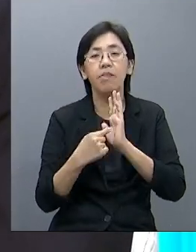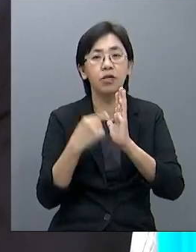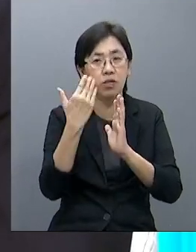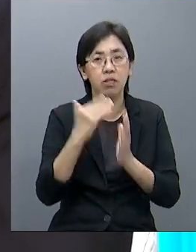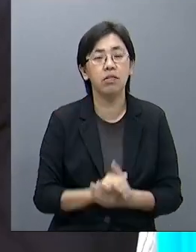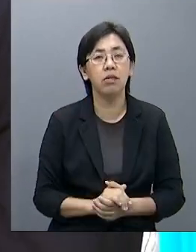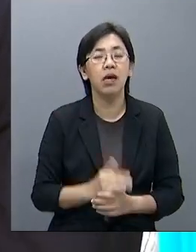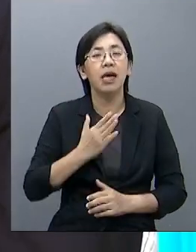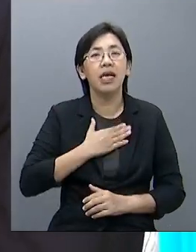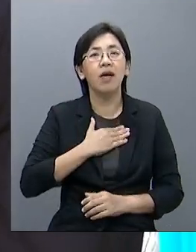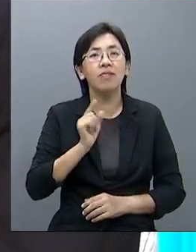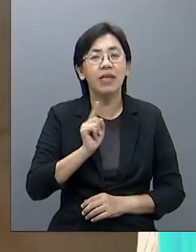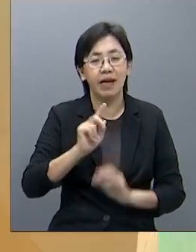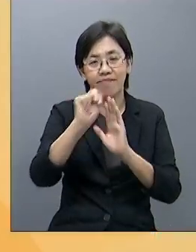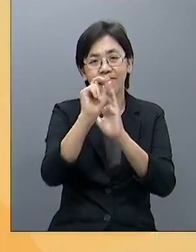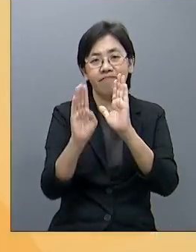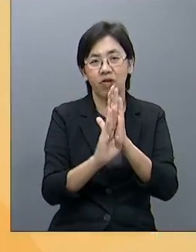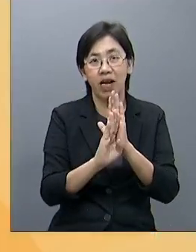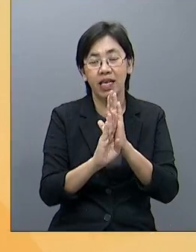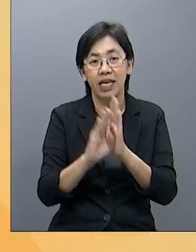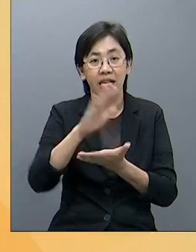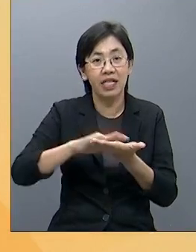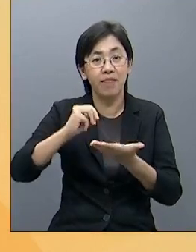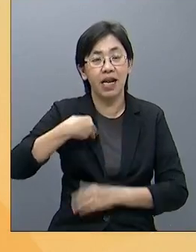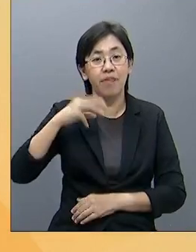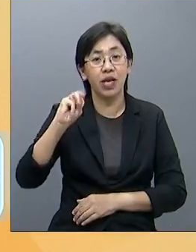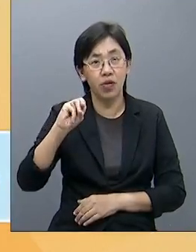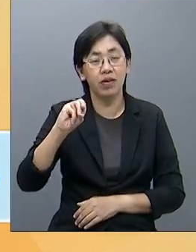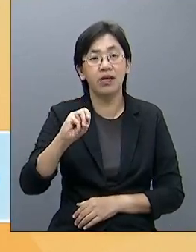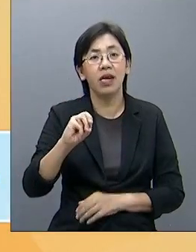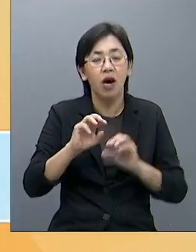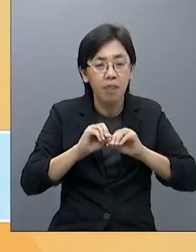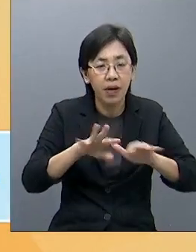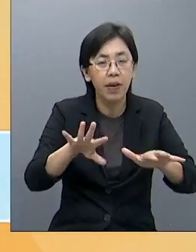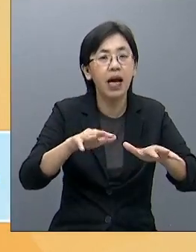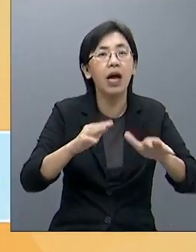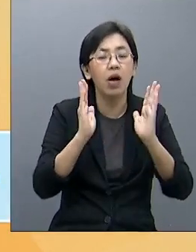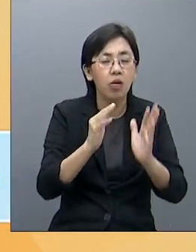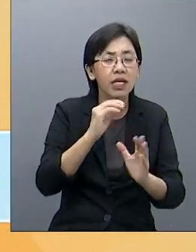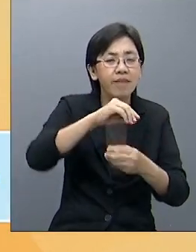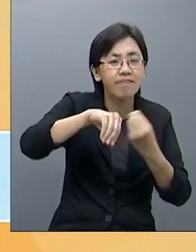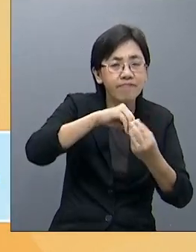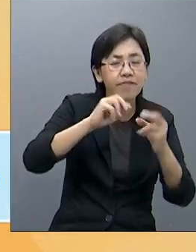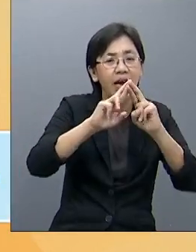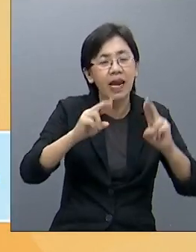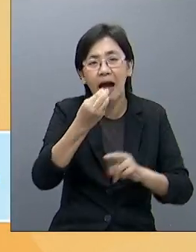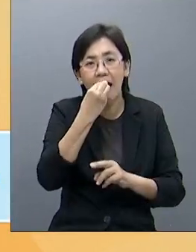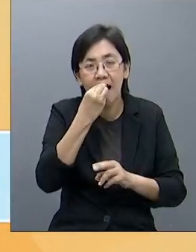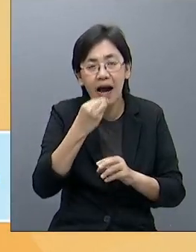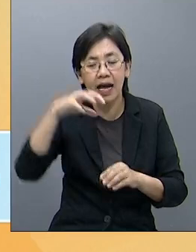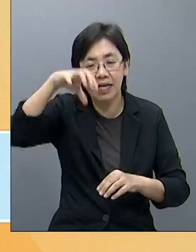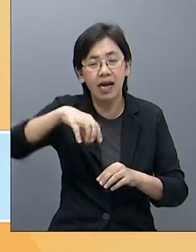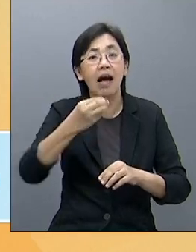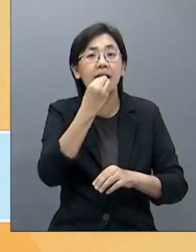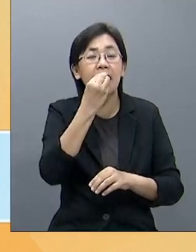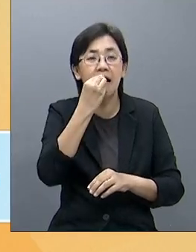ผ่านมาก็คือเราก็สรางนโยบายในมหาวยาลัยเองเราให้ความรู้กับผู้ประกอบการร้านอาหาร โงอาหารใมหาวทย